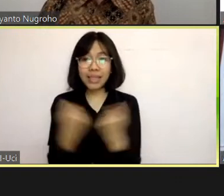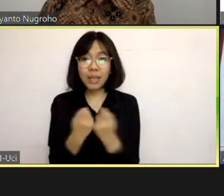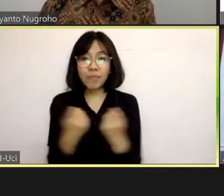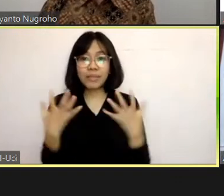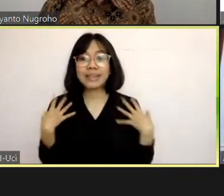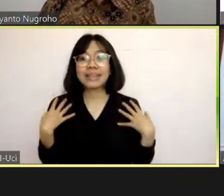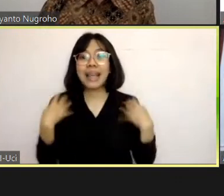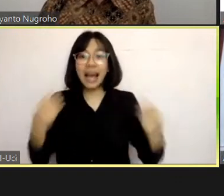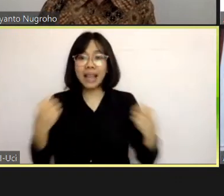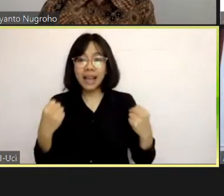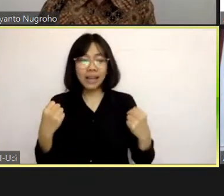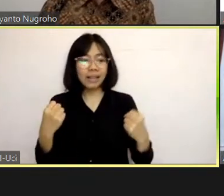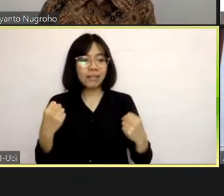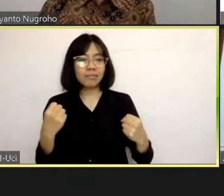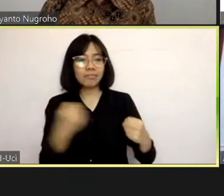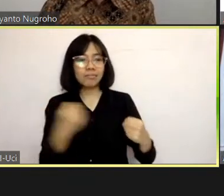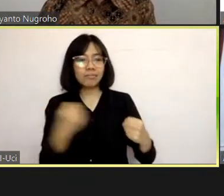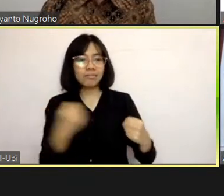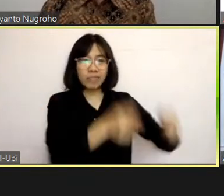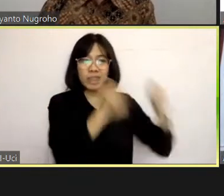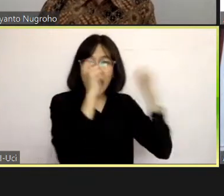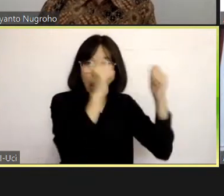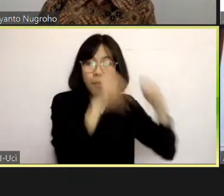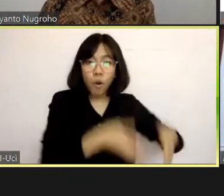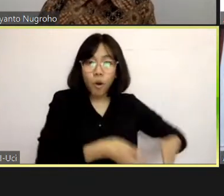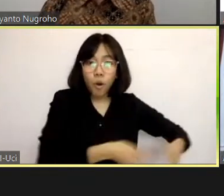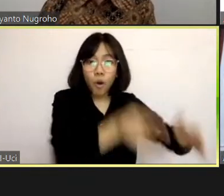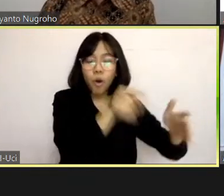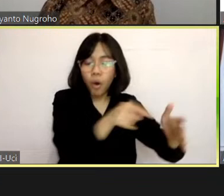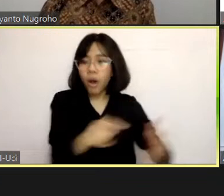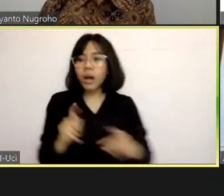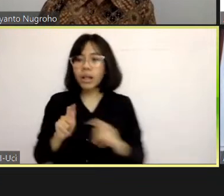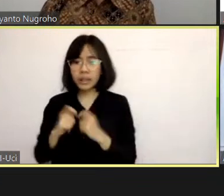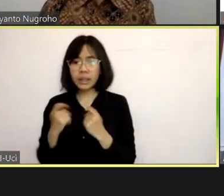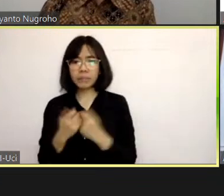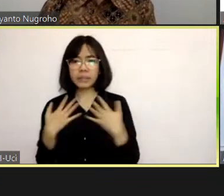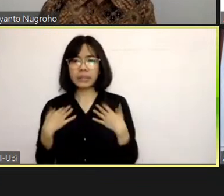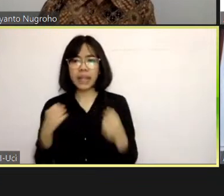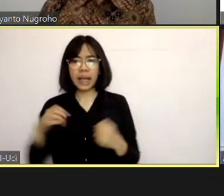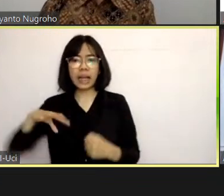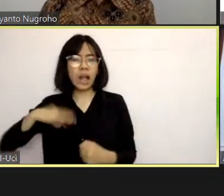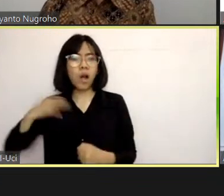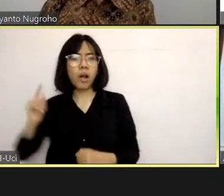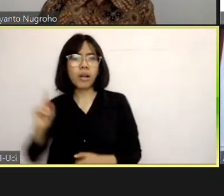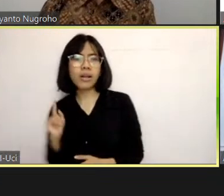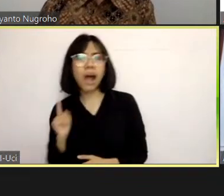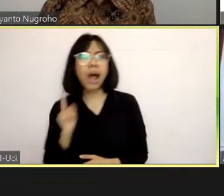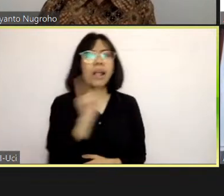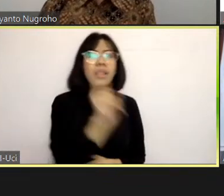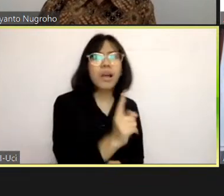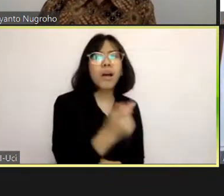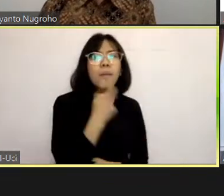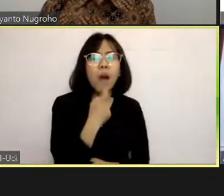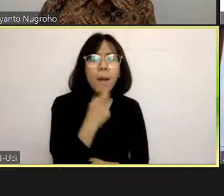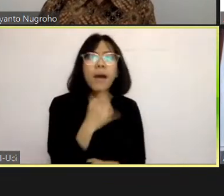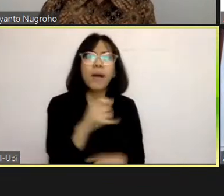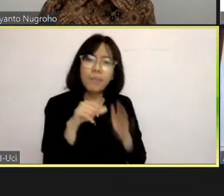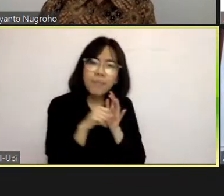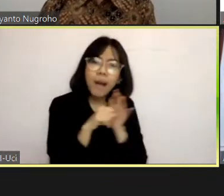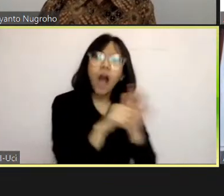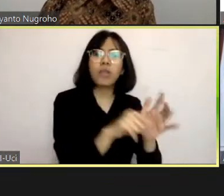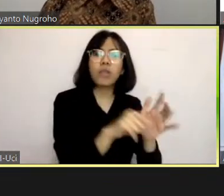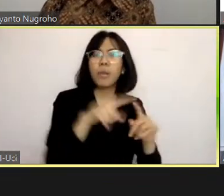turun sebagai demonstrasi, di samping itu juga kita ingin terlibat membantu teman-teman lainnya yang kena